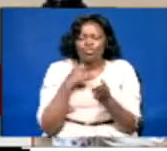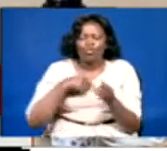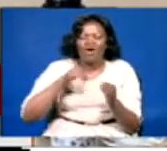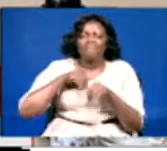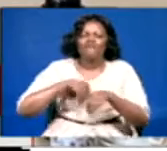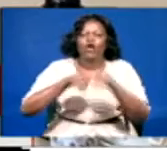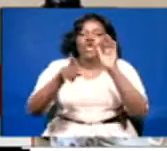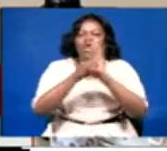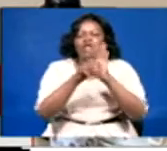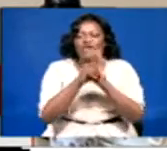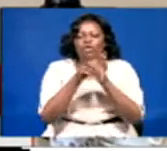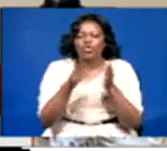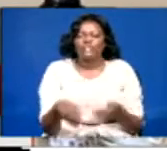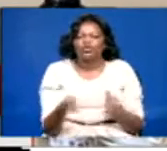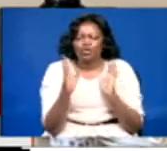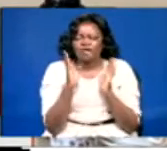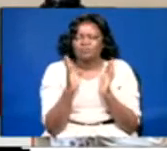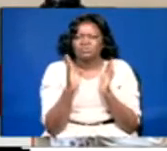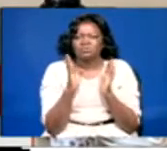za barabara,